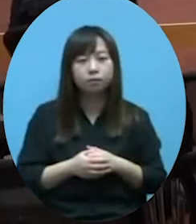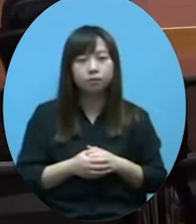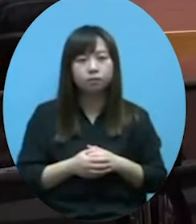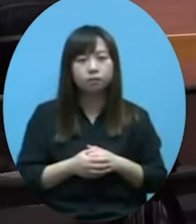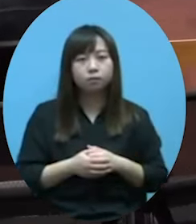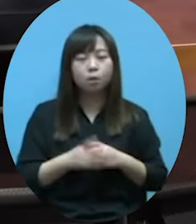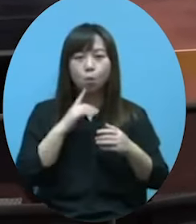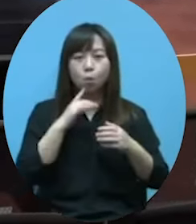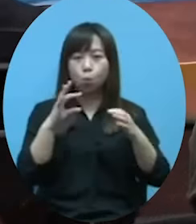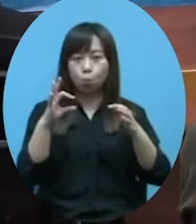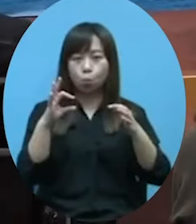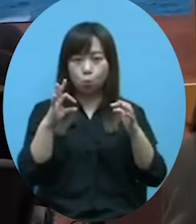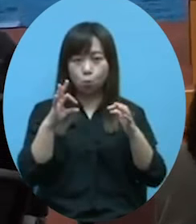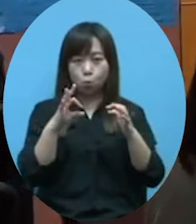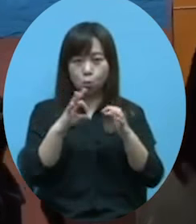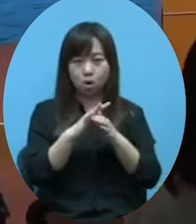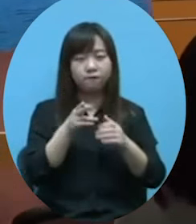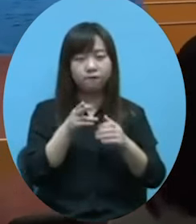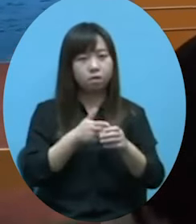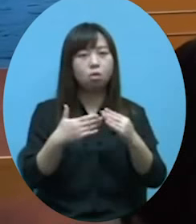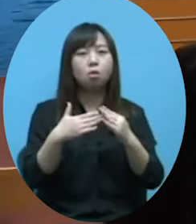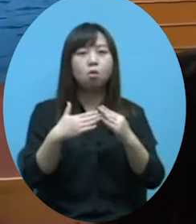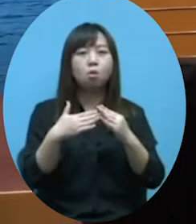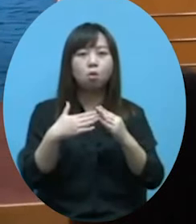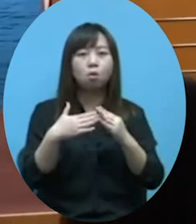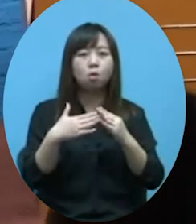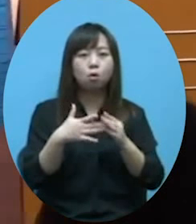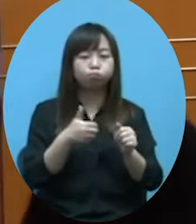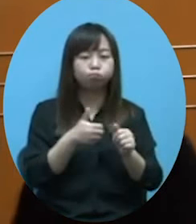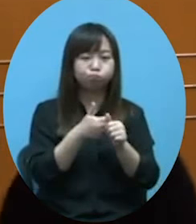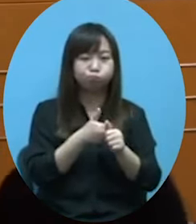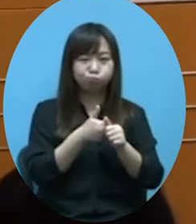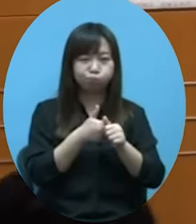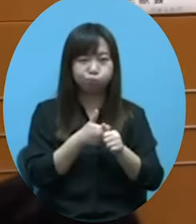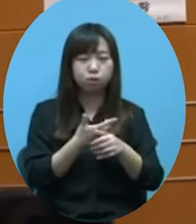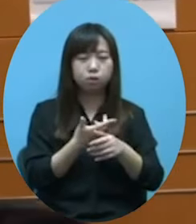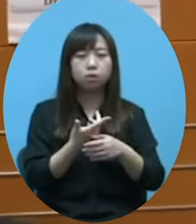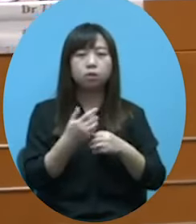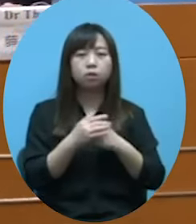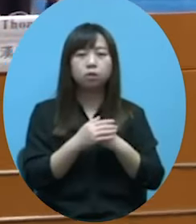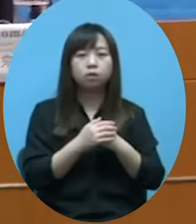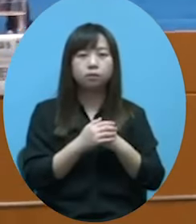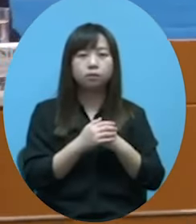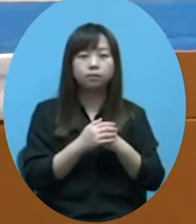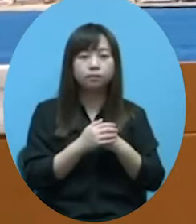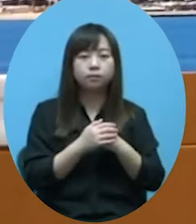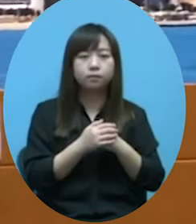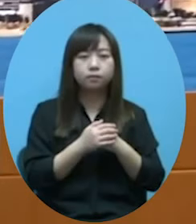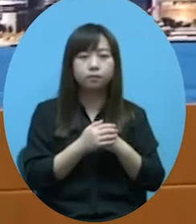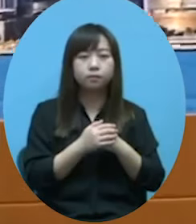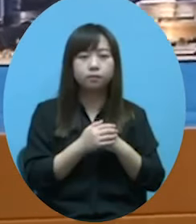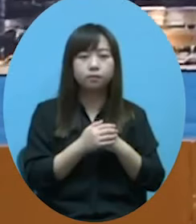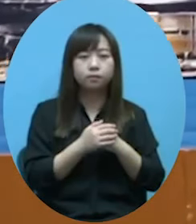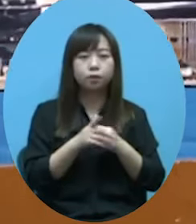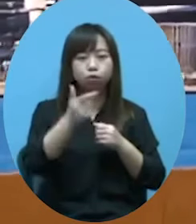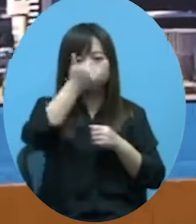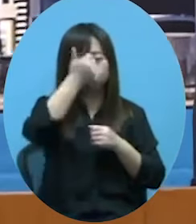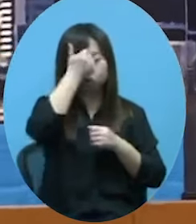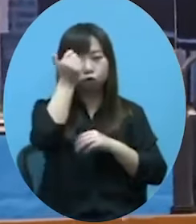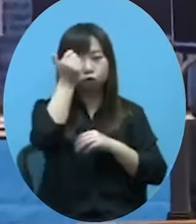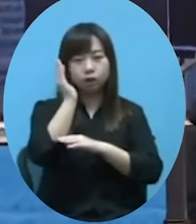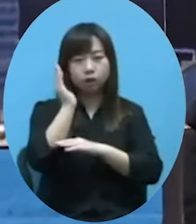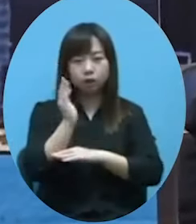關於那個佛堂那裏的追蹤我們就由那個主持人